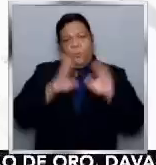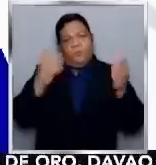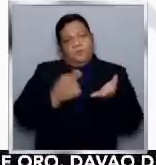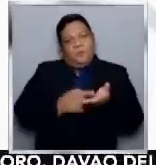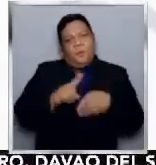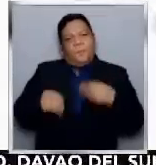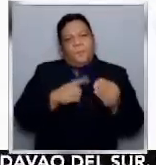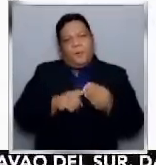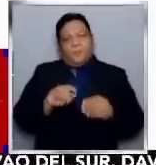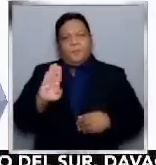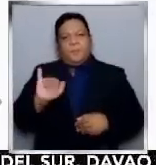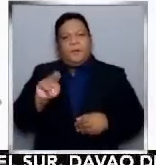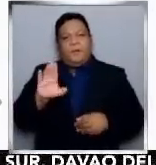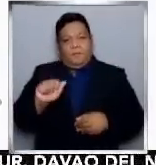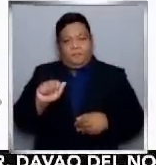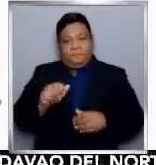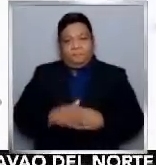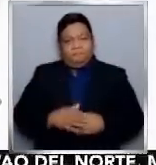si Bianca?